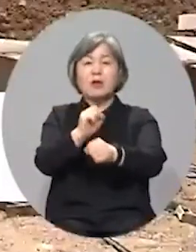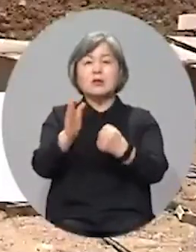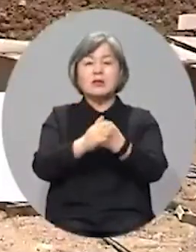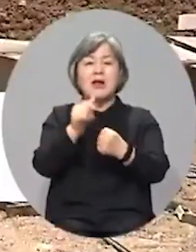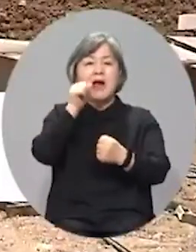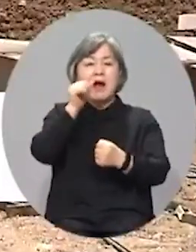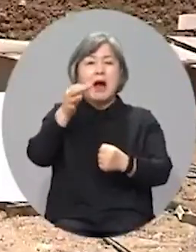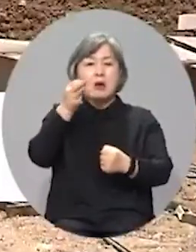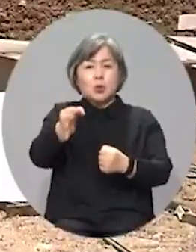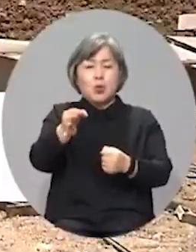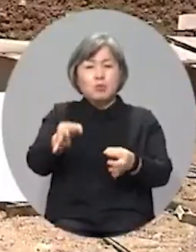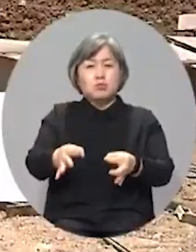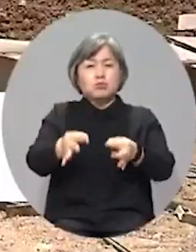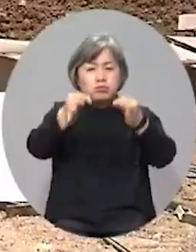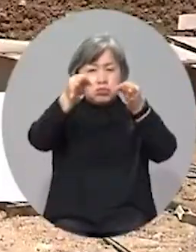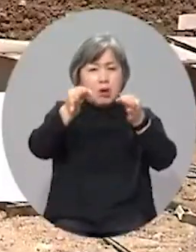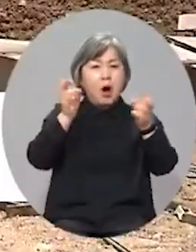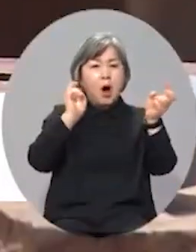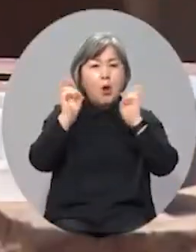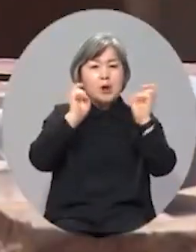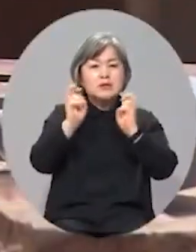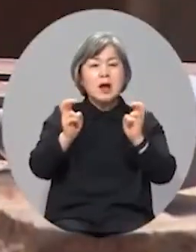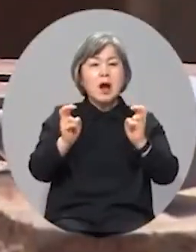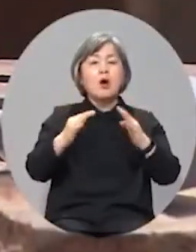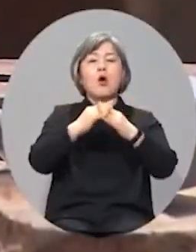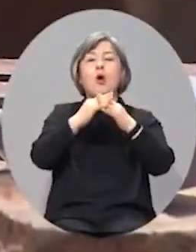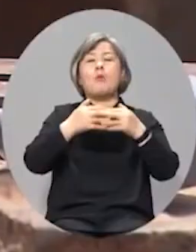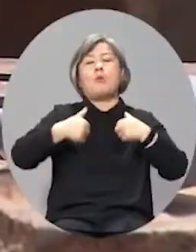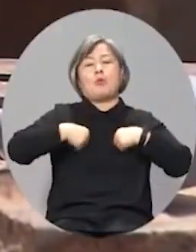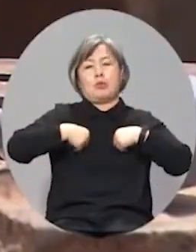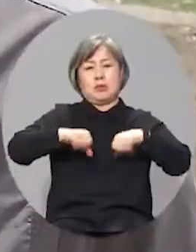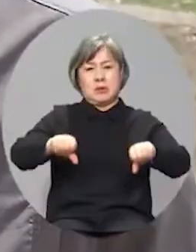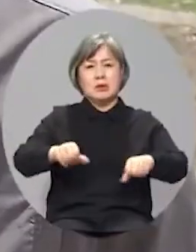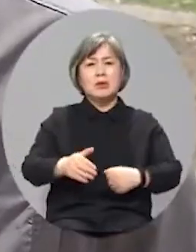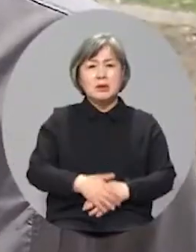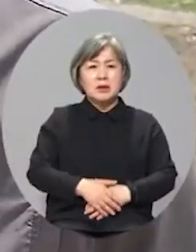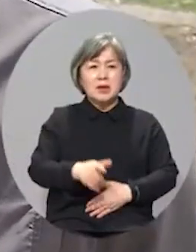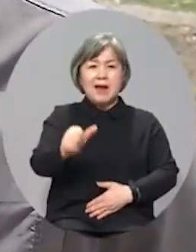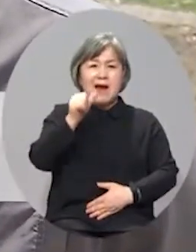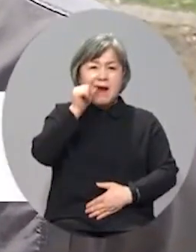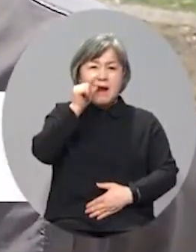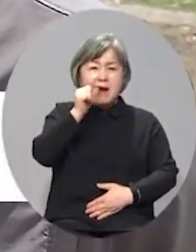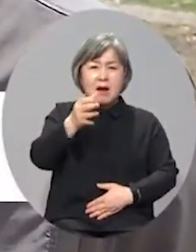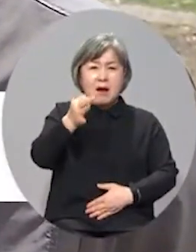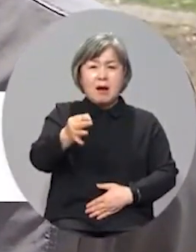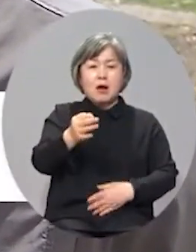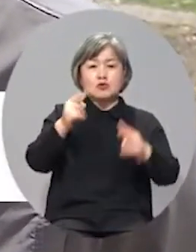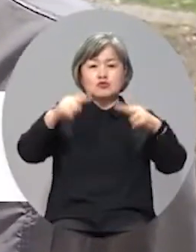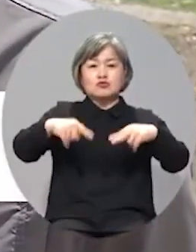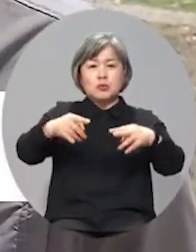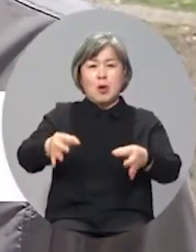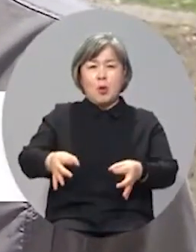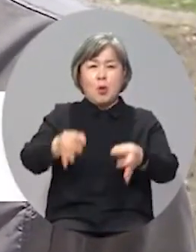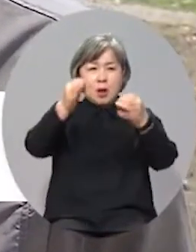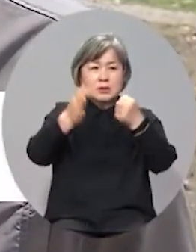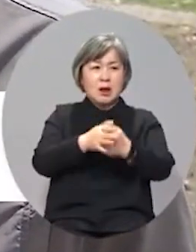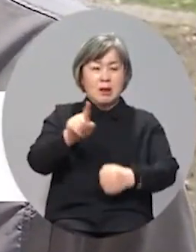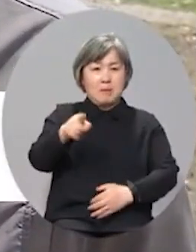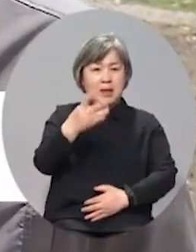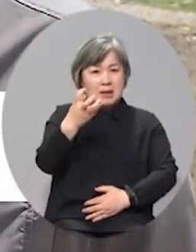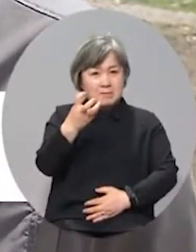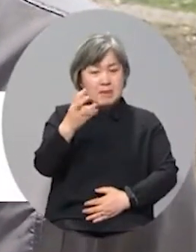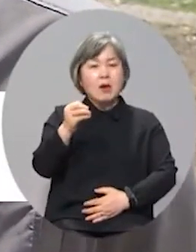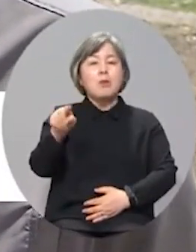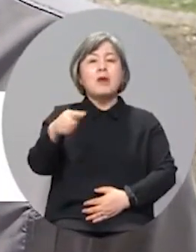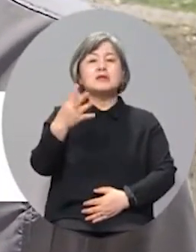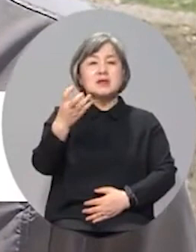철근 가격 인상에 시공업체가 건설을 포기한 겁니다. 철근값이 두 배 이상 올라가지고 지금 130만 원, 140만